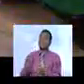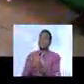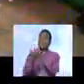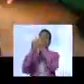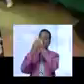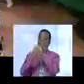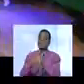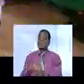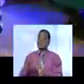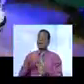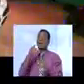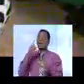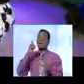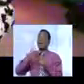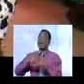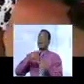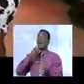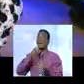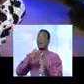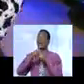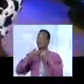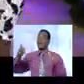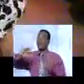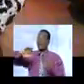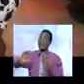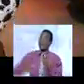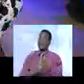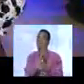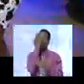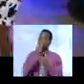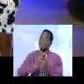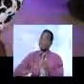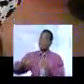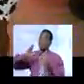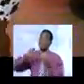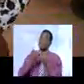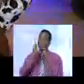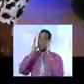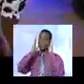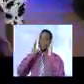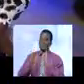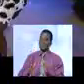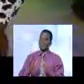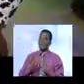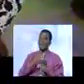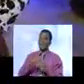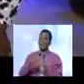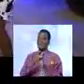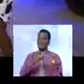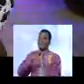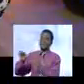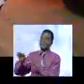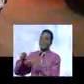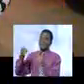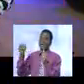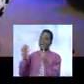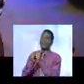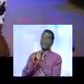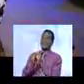se propulser au devant de la scène internationale, le génie de Palaiso s'est déplacé